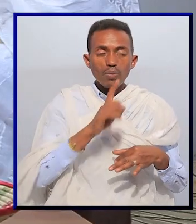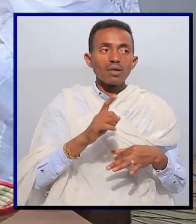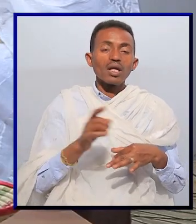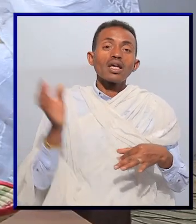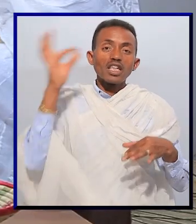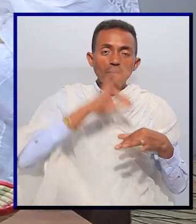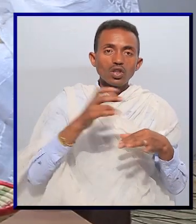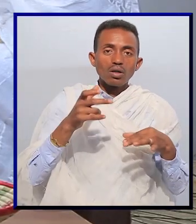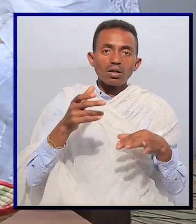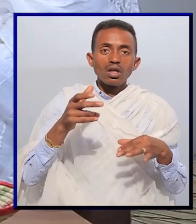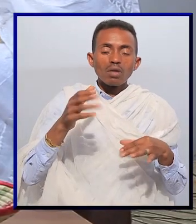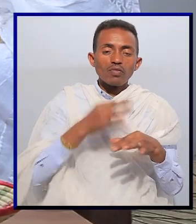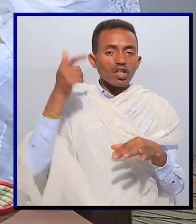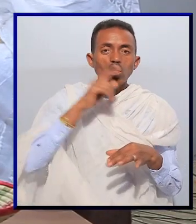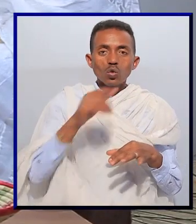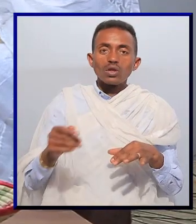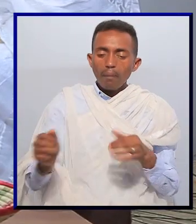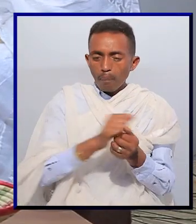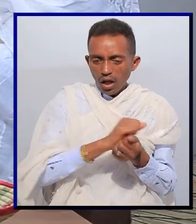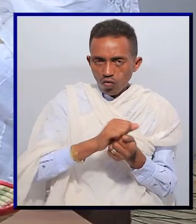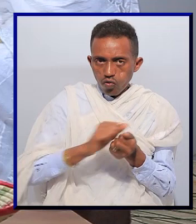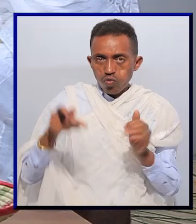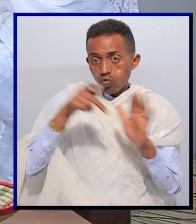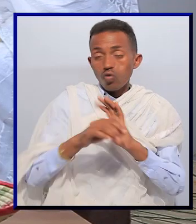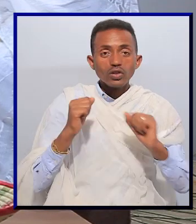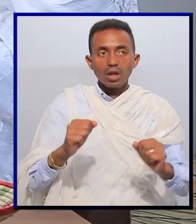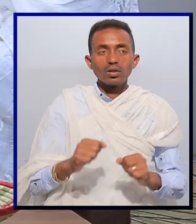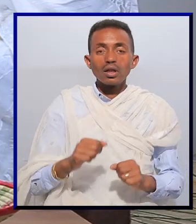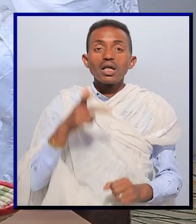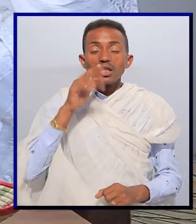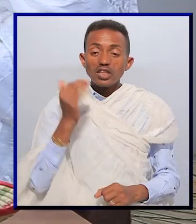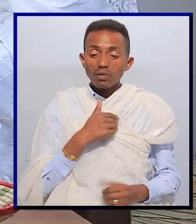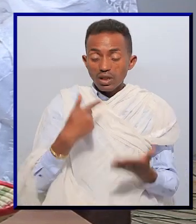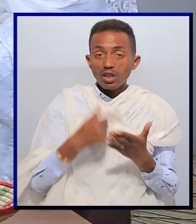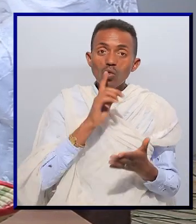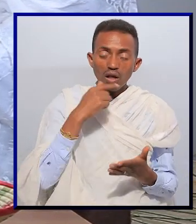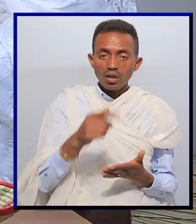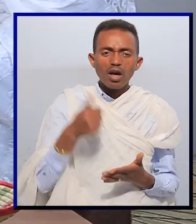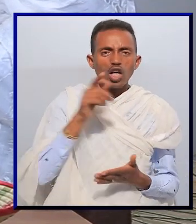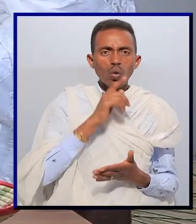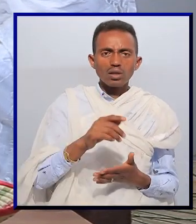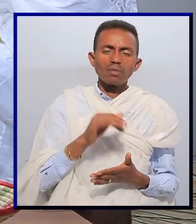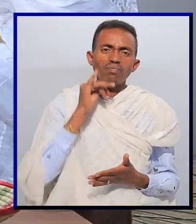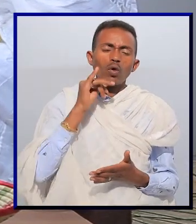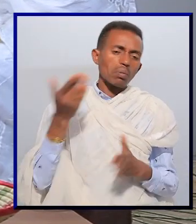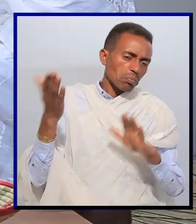ስለሆነ ያደረባቸው መንፈስ መጨረሻ ላይ ራሳቸውን እንዲያጠፉ አድርጎ ነው። እህታችንም እንደዛ ነው ያለችው። ራሷን ልታጠፋ እንደወሰነችም ነው